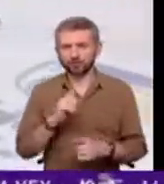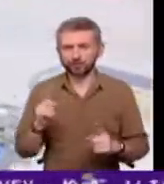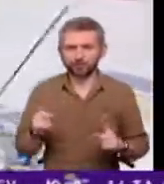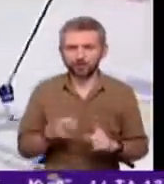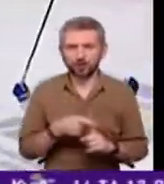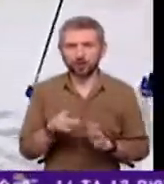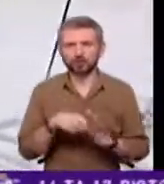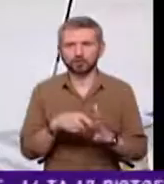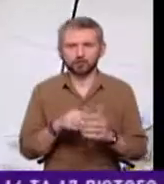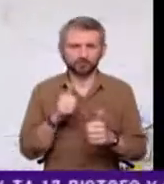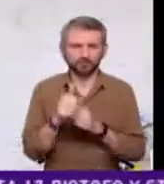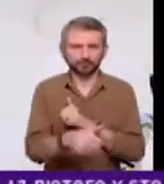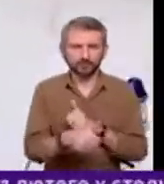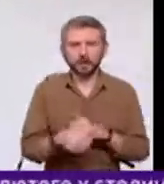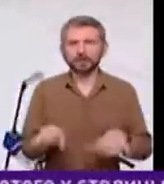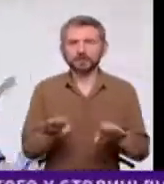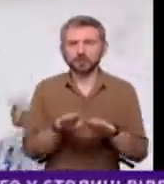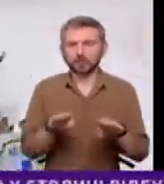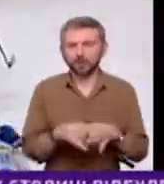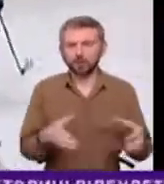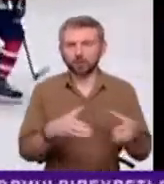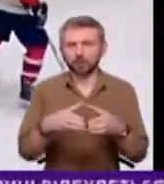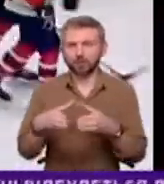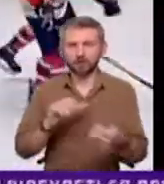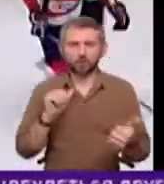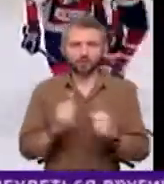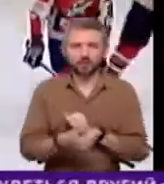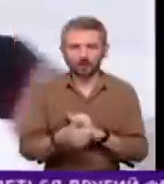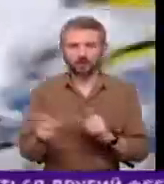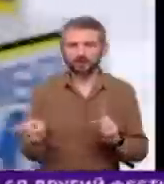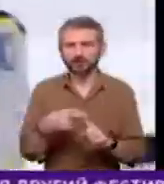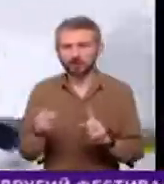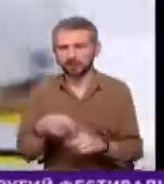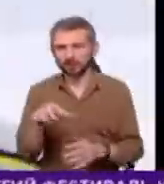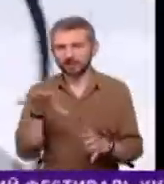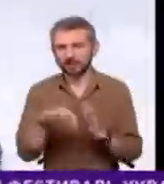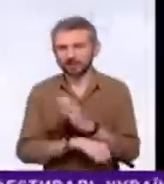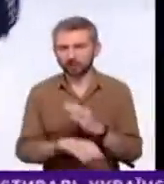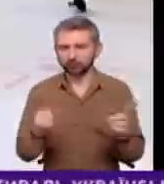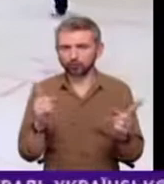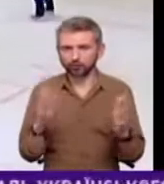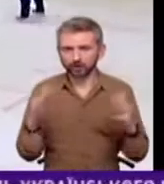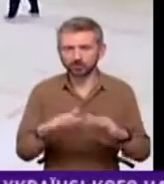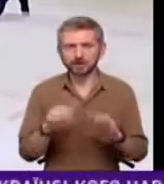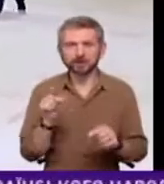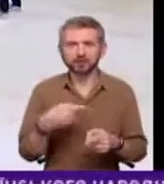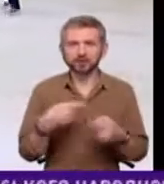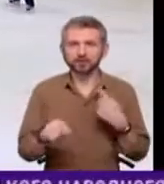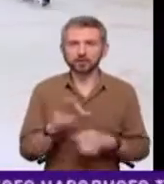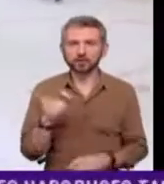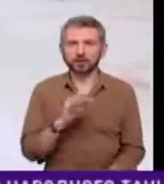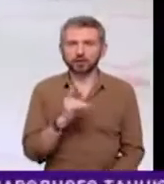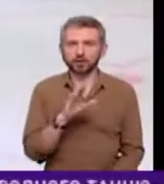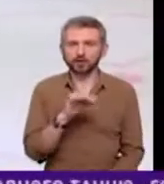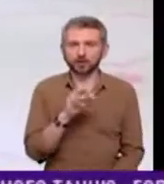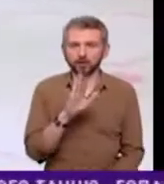Донбасу до 3 шайб. За схожим сценарієм команди обмінялися шайбами і наприкінці зустрічі. Лише з цією різницею, що Олександр